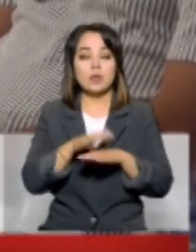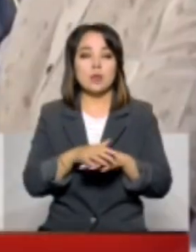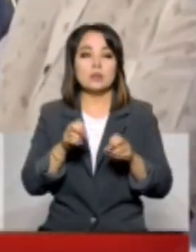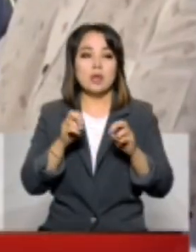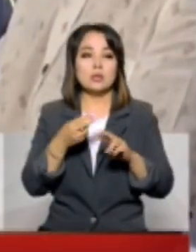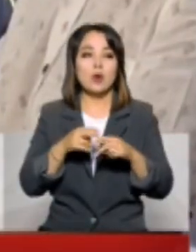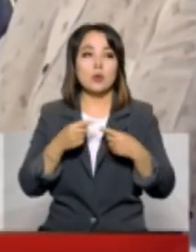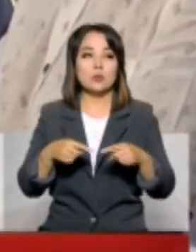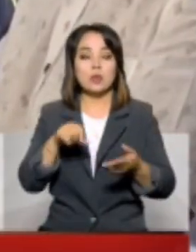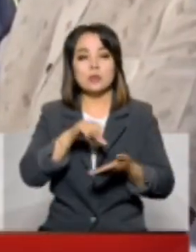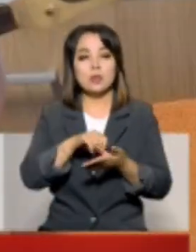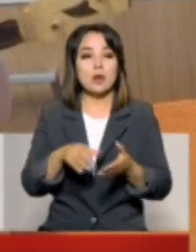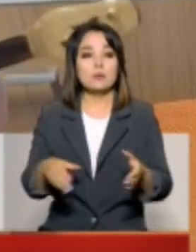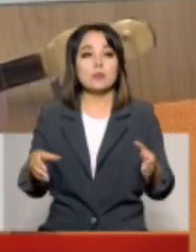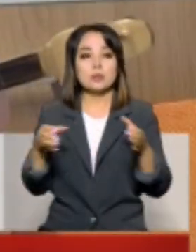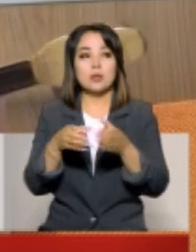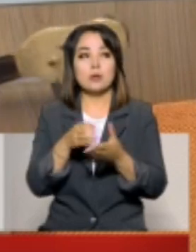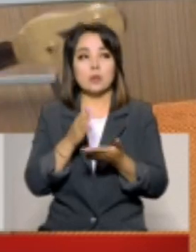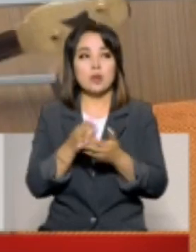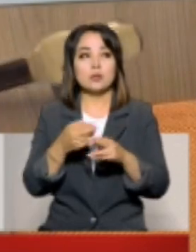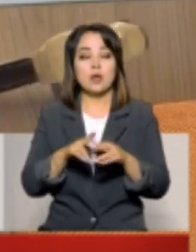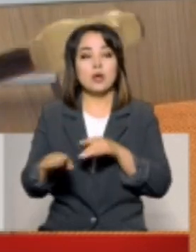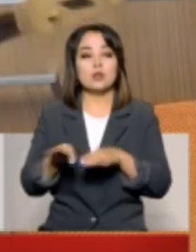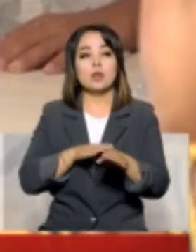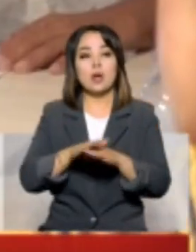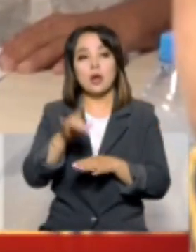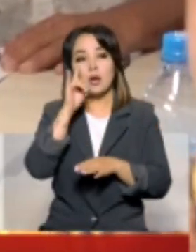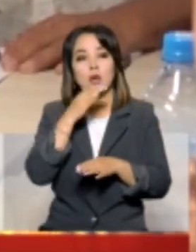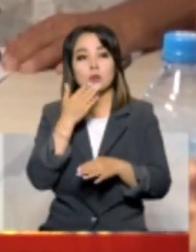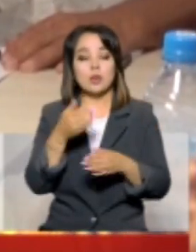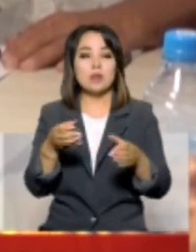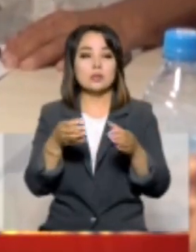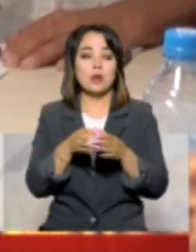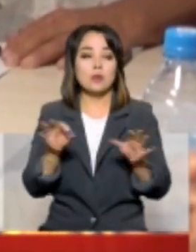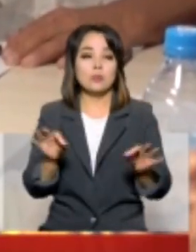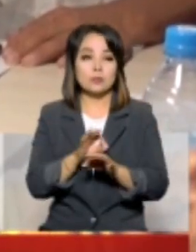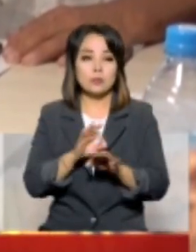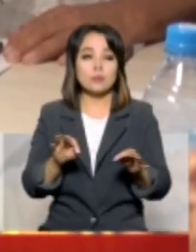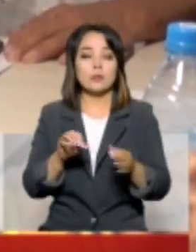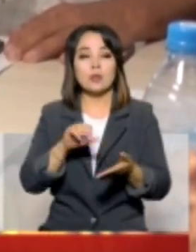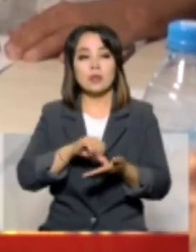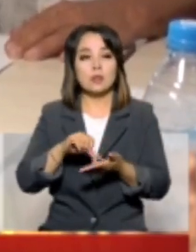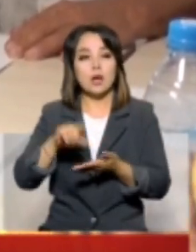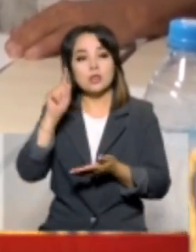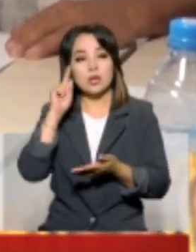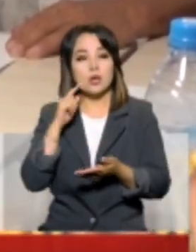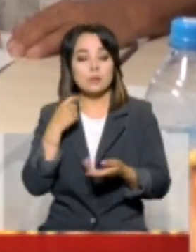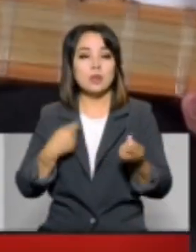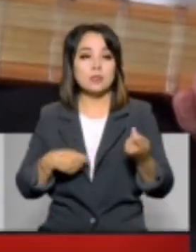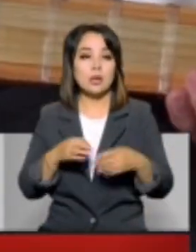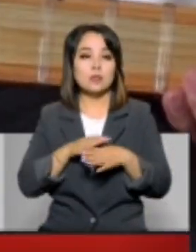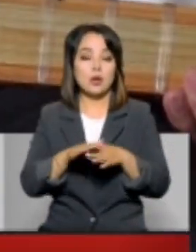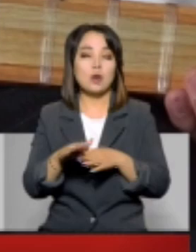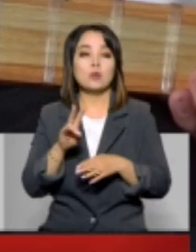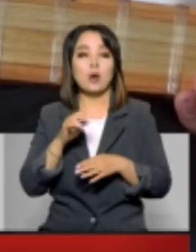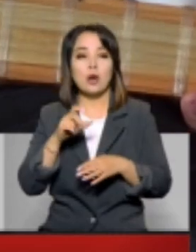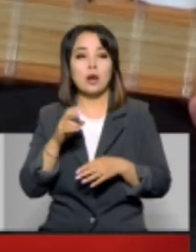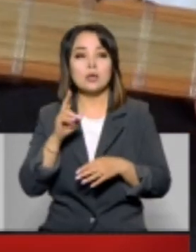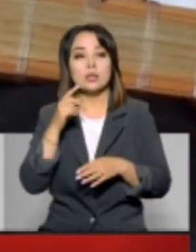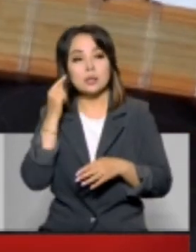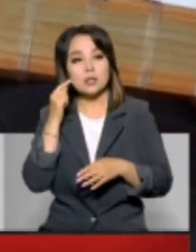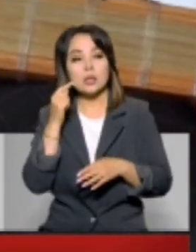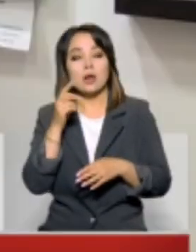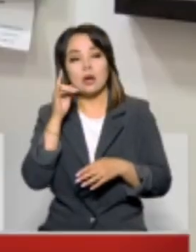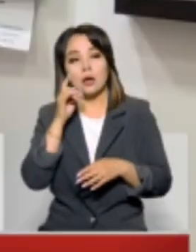ұлт өкілдерінің де басын біріктірген ұйым. Сондықтан шарада қазақтың ұлттық аспабынан бөлек памир ситары, Әзербайжан сазы, ноғай, қырғыз, қарғалпақ